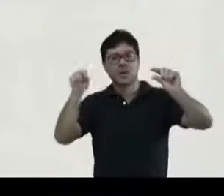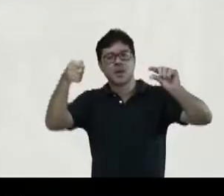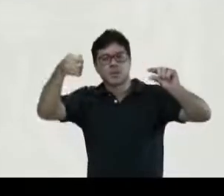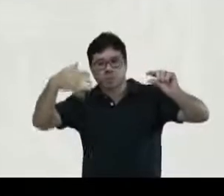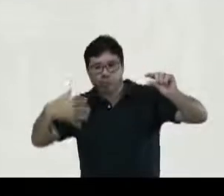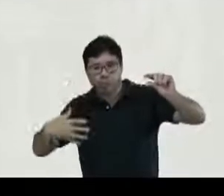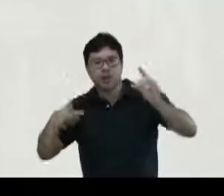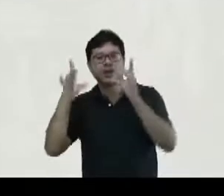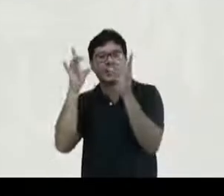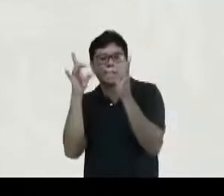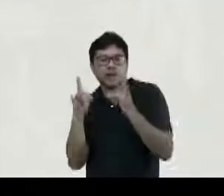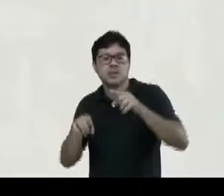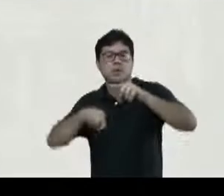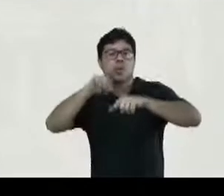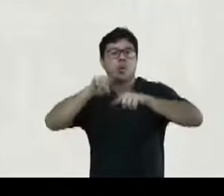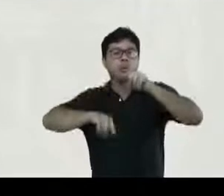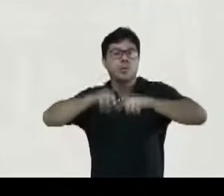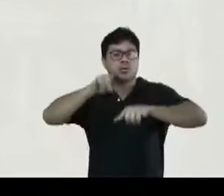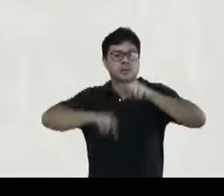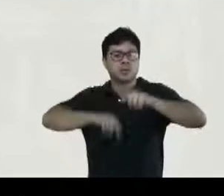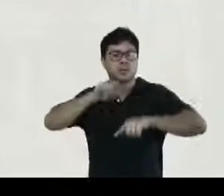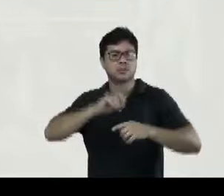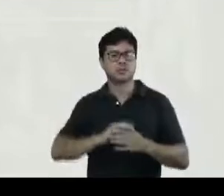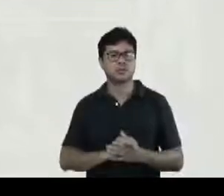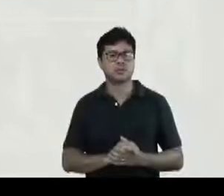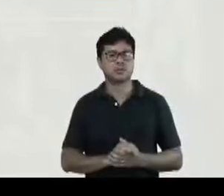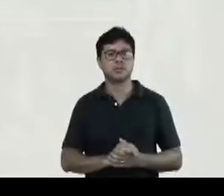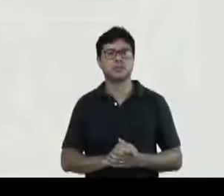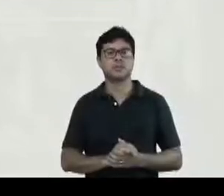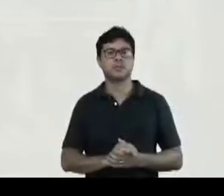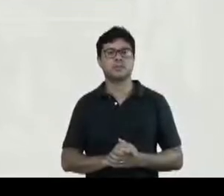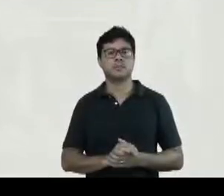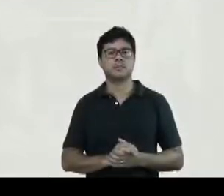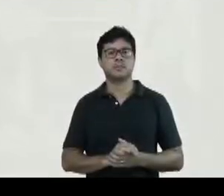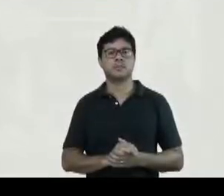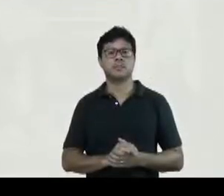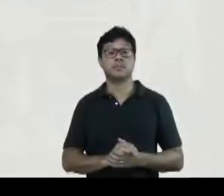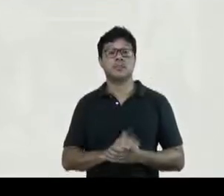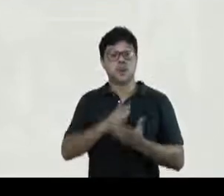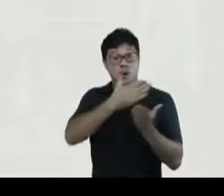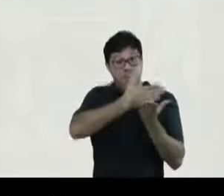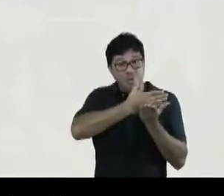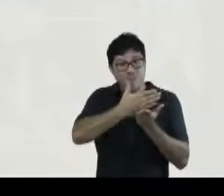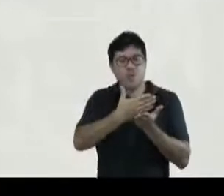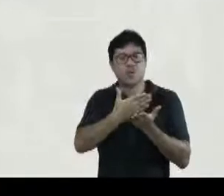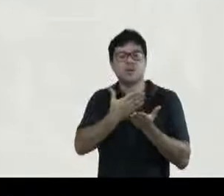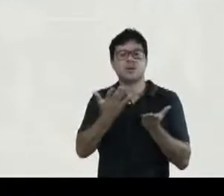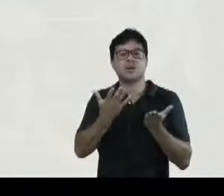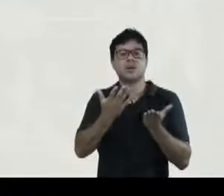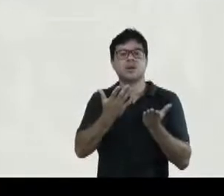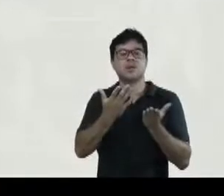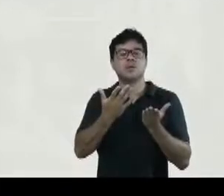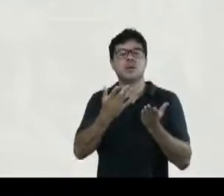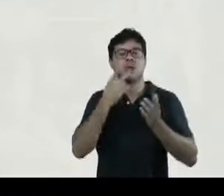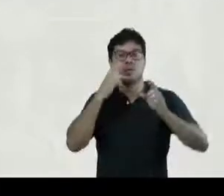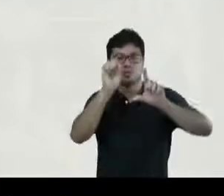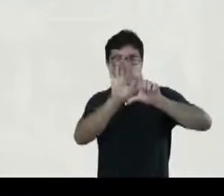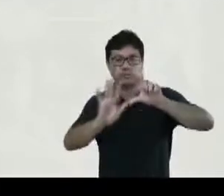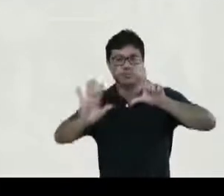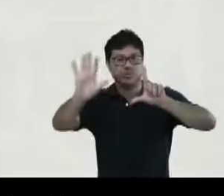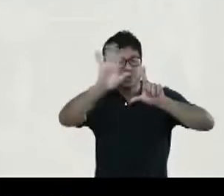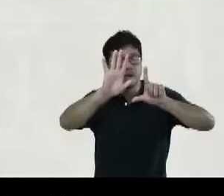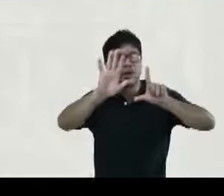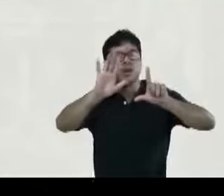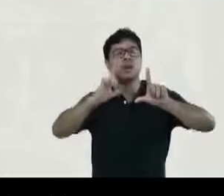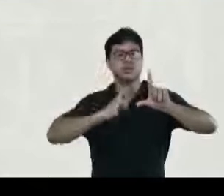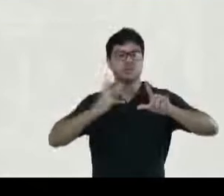der Ursprung der gemeinsamen Normdatei im Altbestand lag, in dem Bedarf, schwierige,